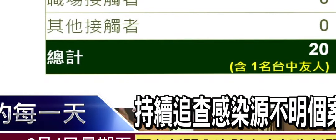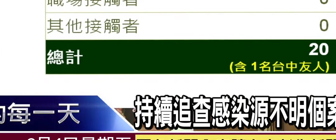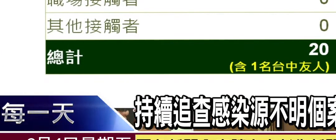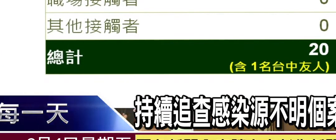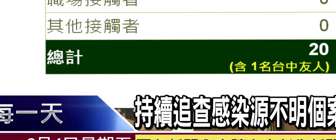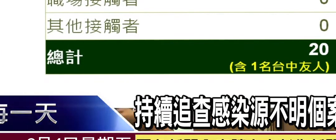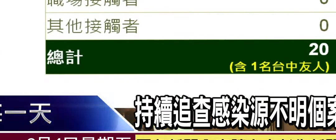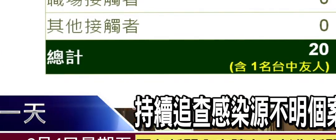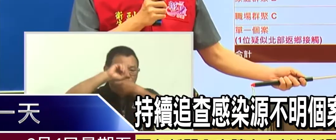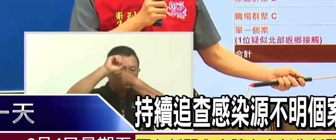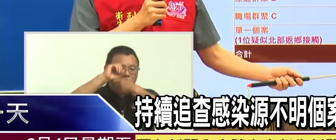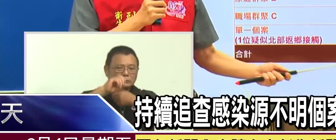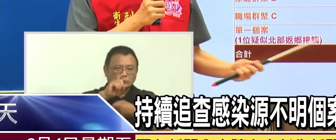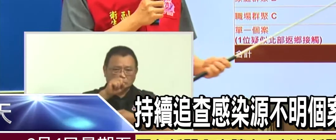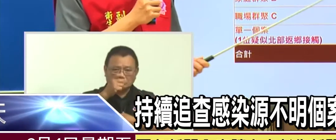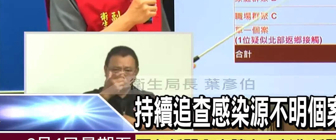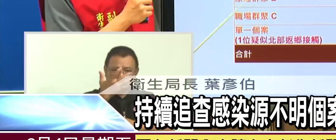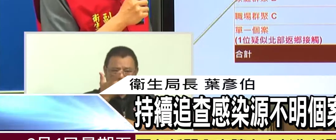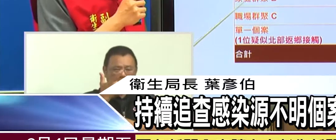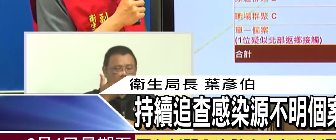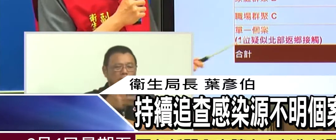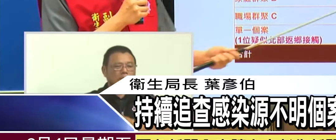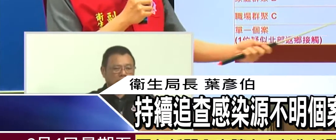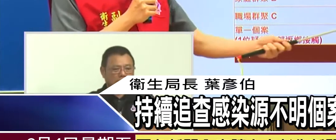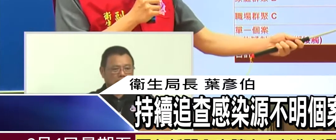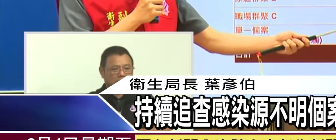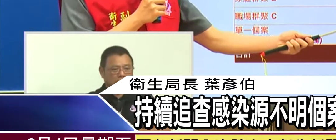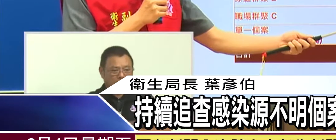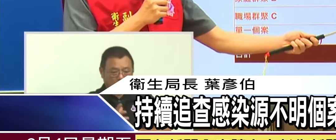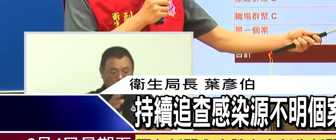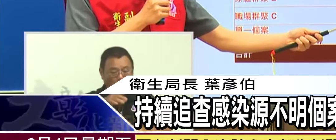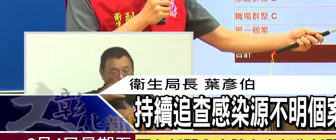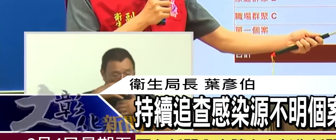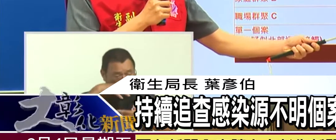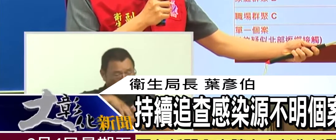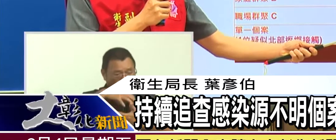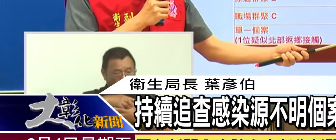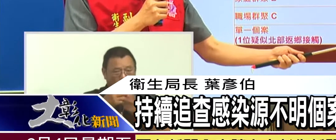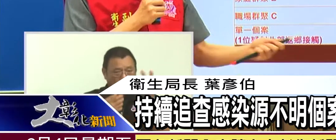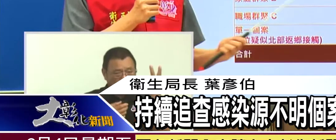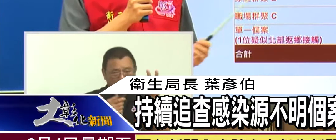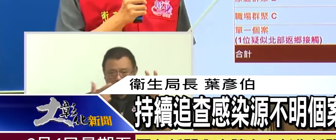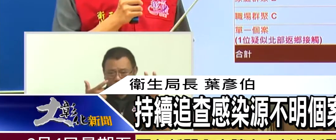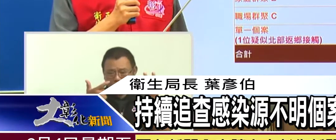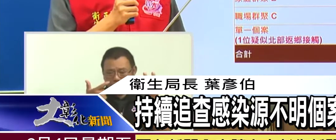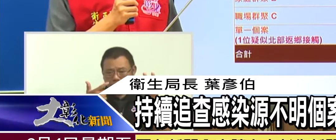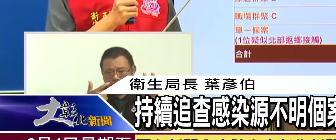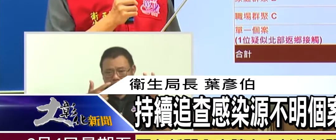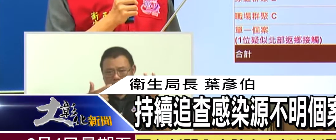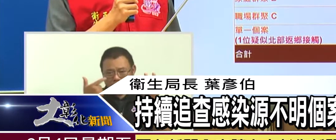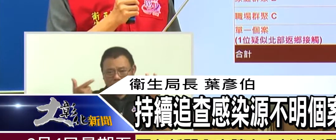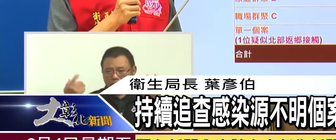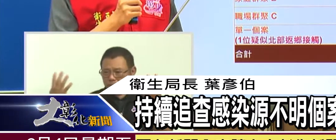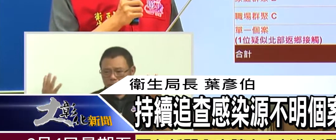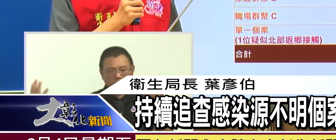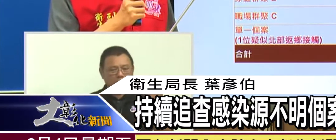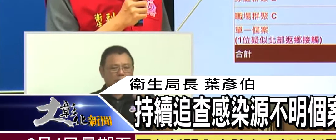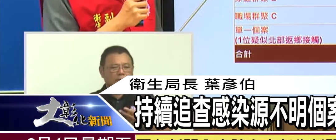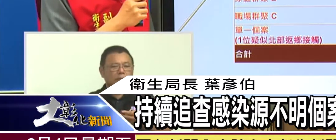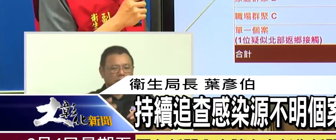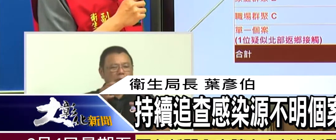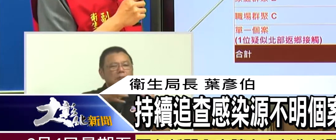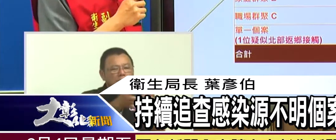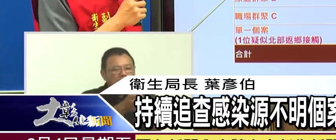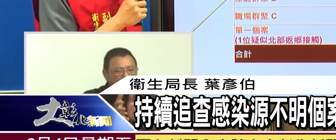我们累计来讲有18例。那实际上这里面呢，分别有2例、6例、4例，是三个最近发生的群